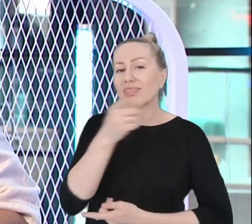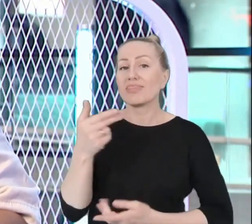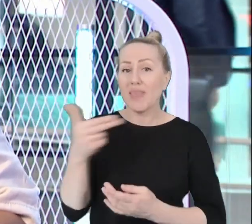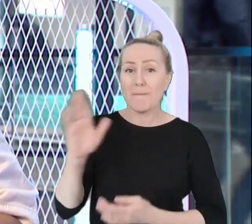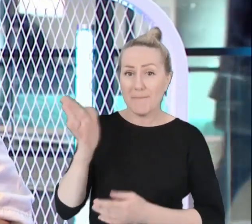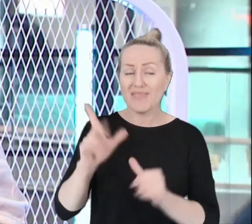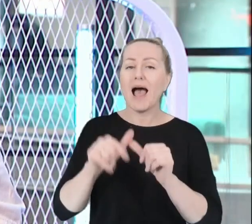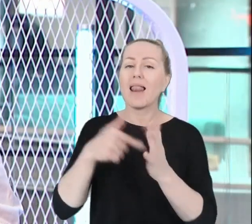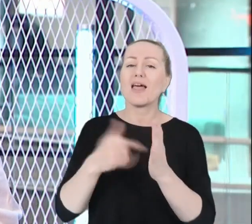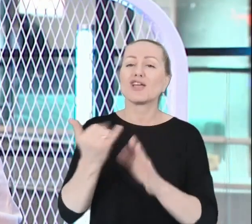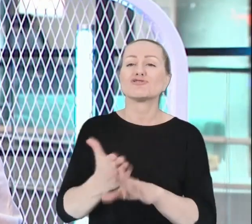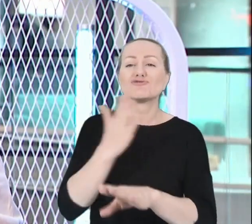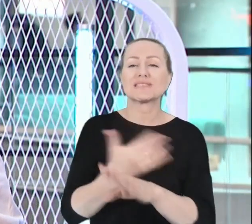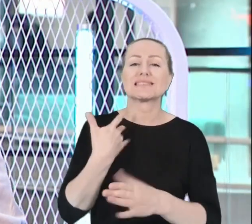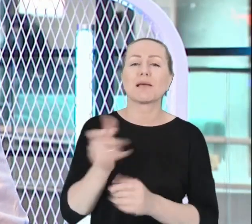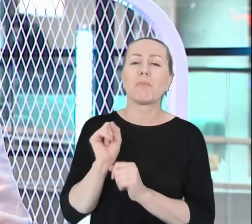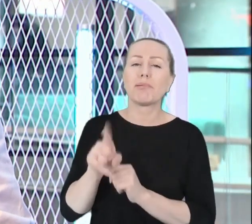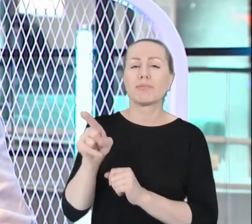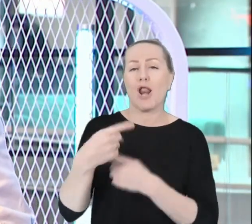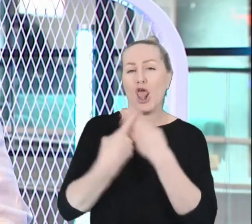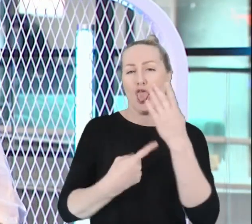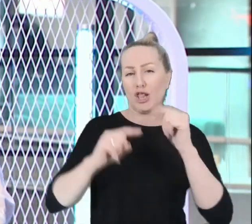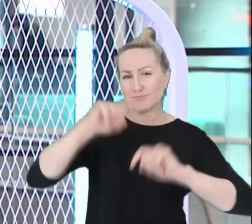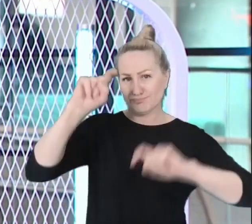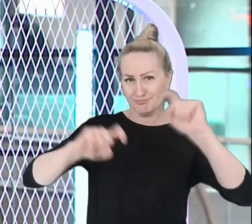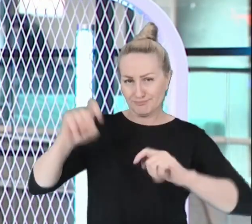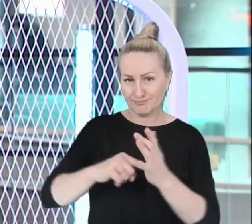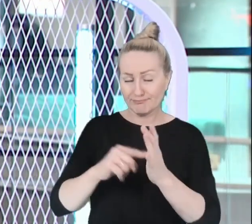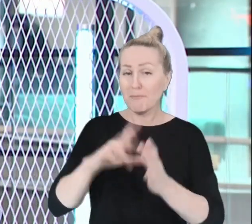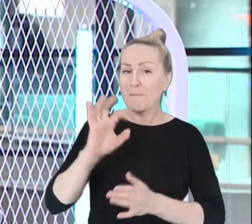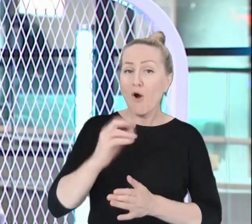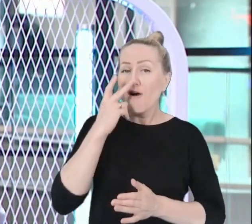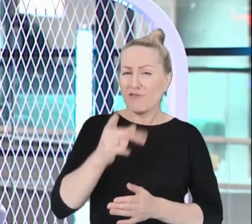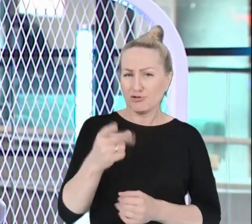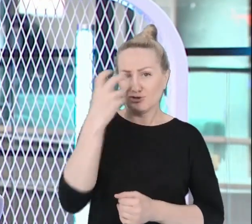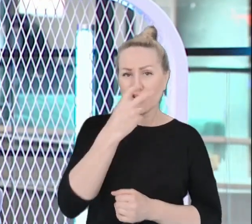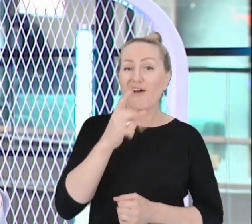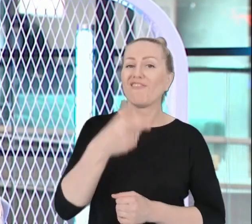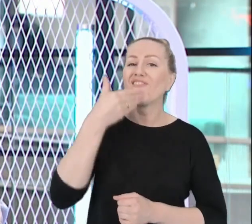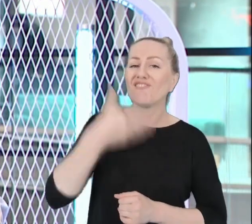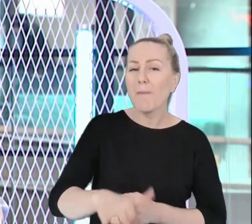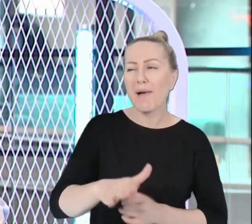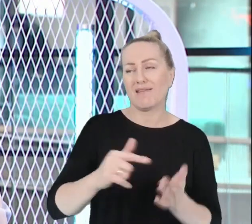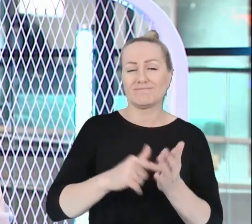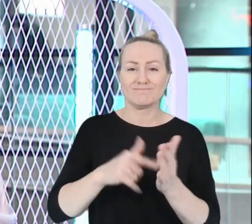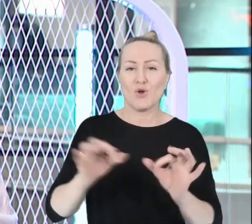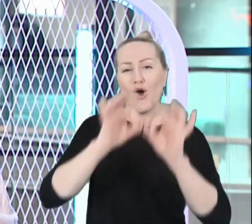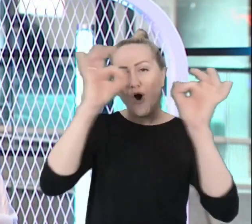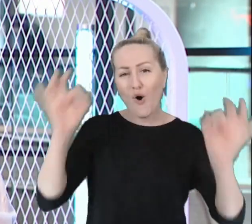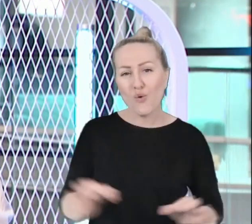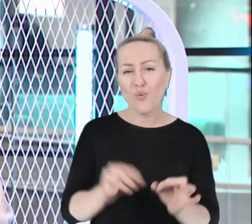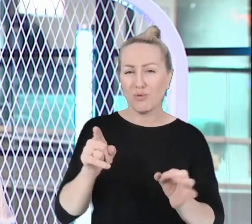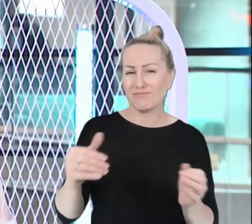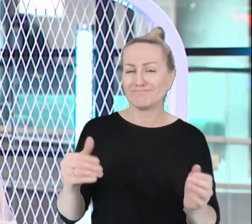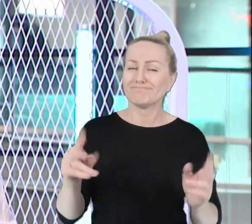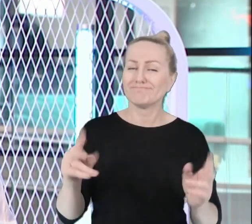takich statystyk, bo bardzo ciekawe jest to, że to wypalenie, które jest takim, wiecie, no trenduje, że się tak wyrażę,